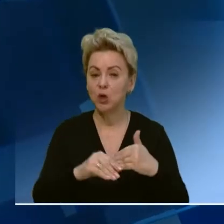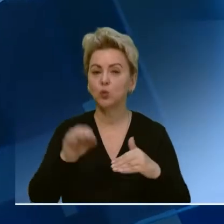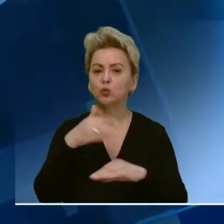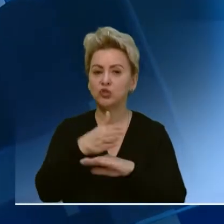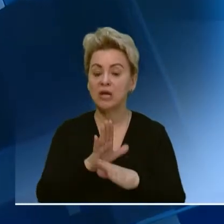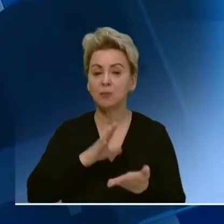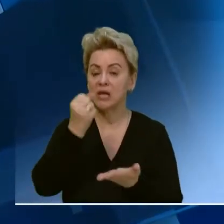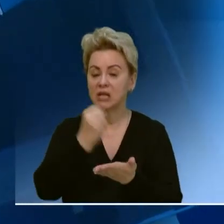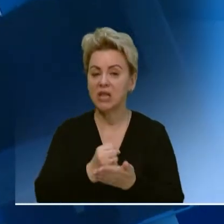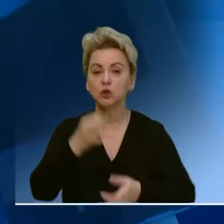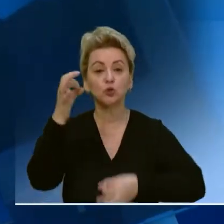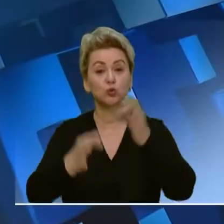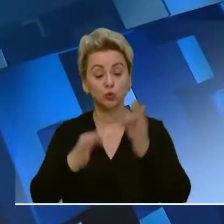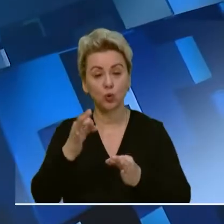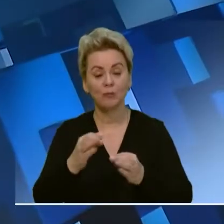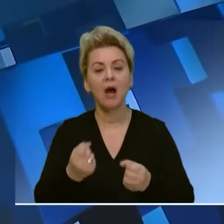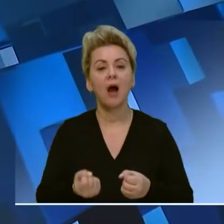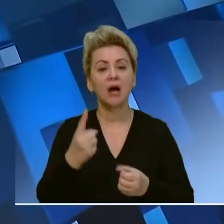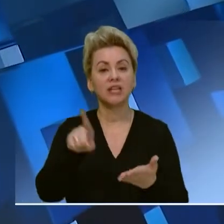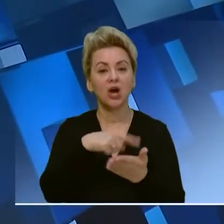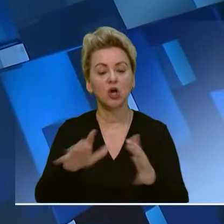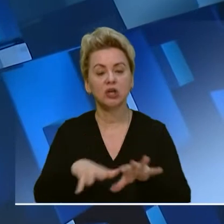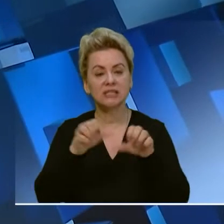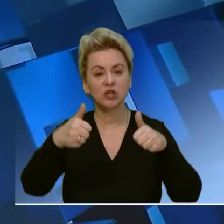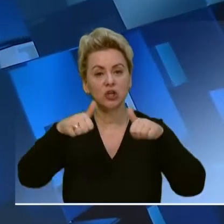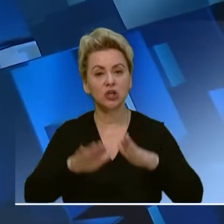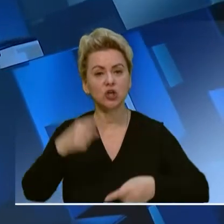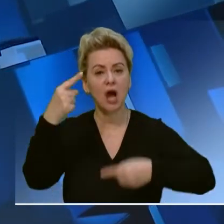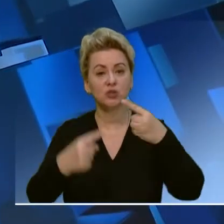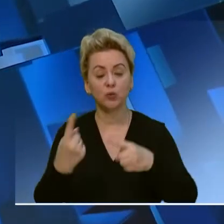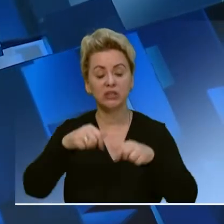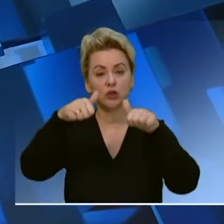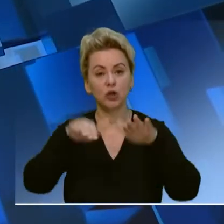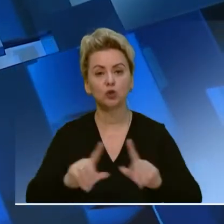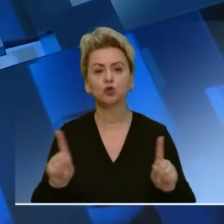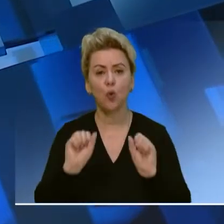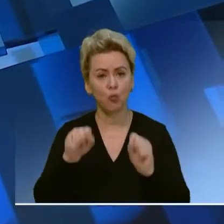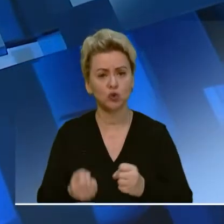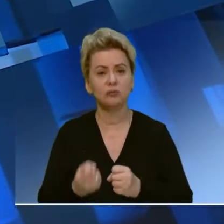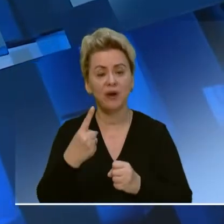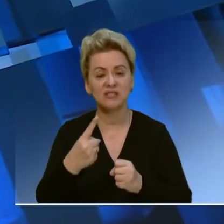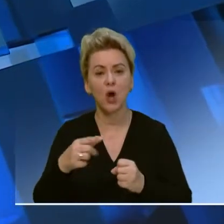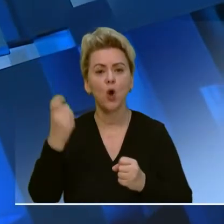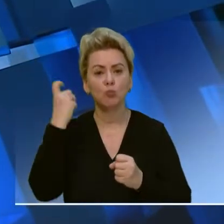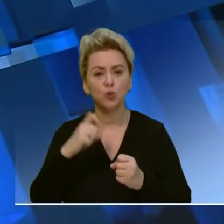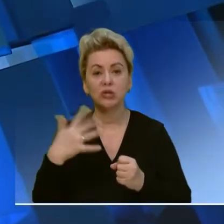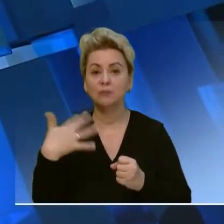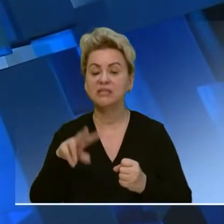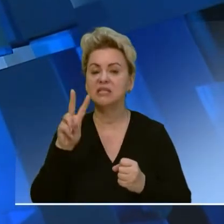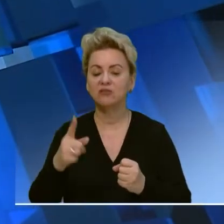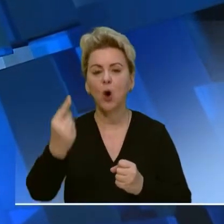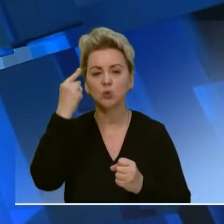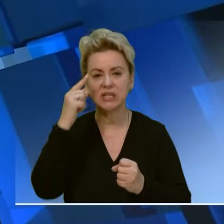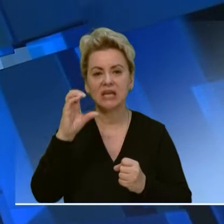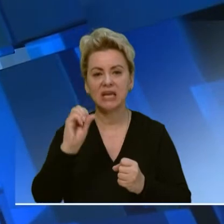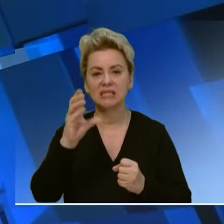была подтверждена арбитражным судом. Однако городские власти решили оспорить это решение. Что может появиться на Пушкинской 52,